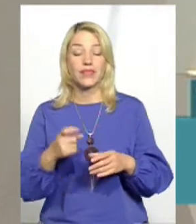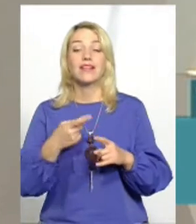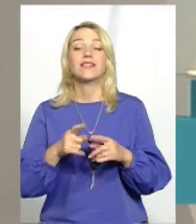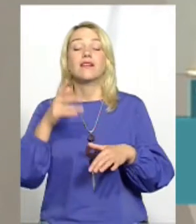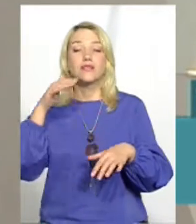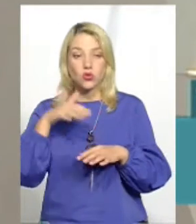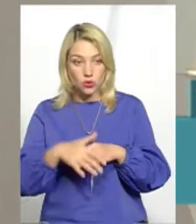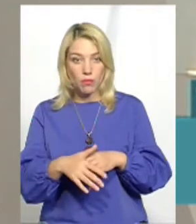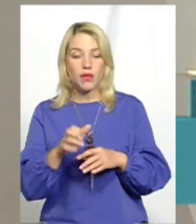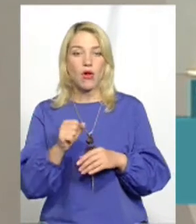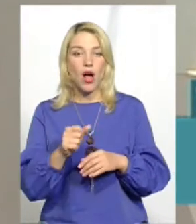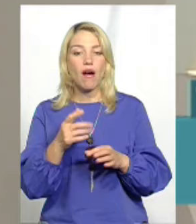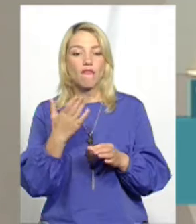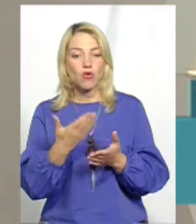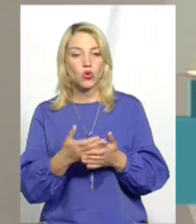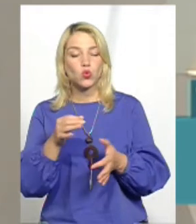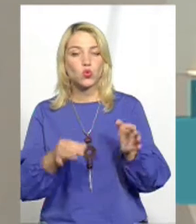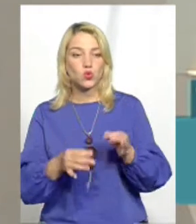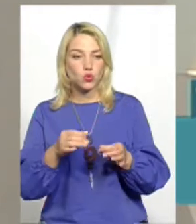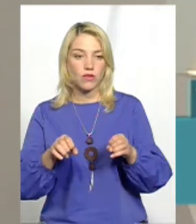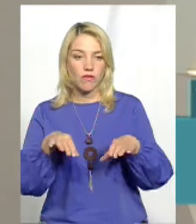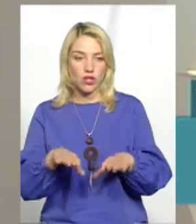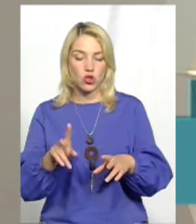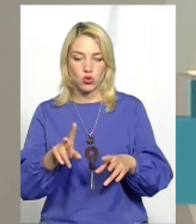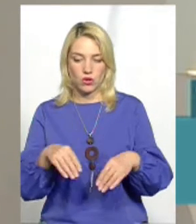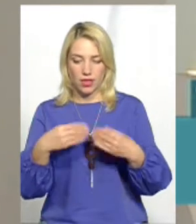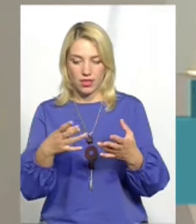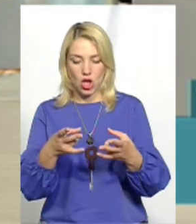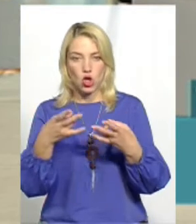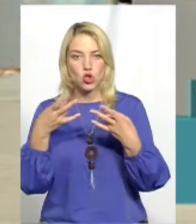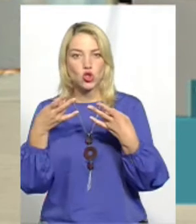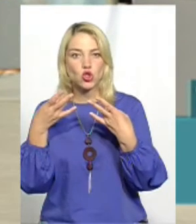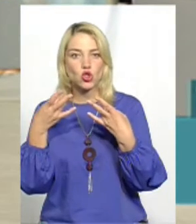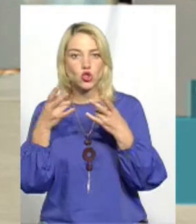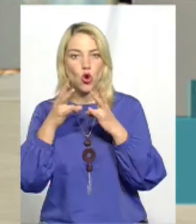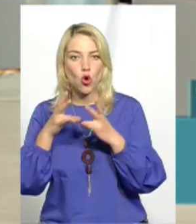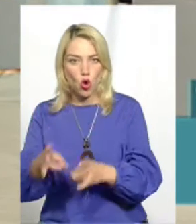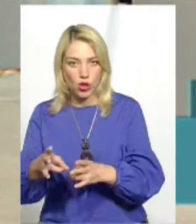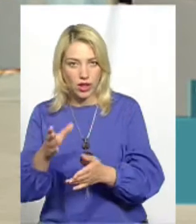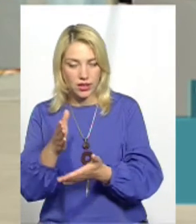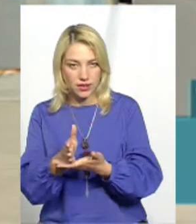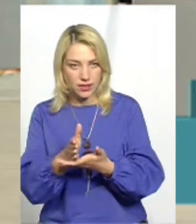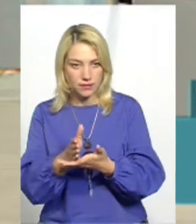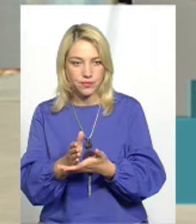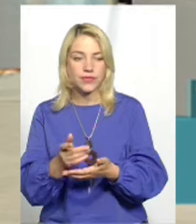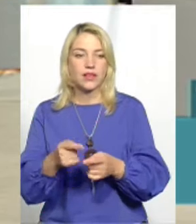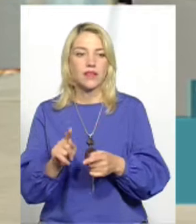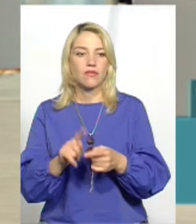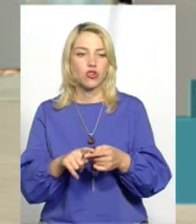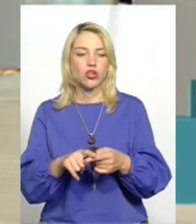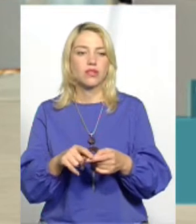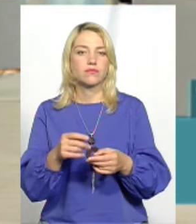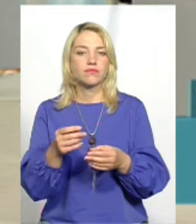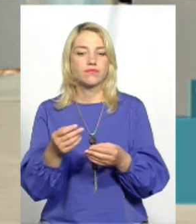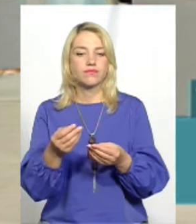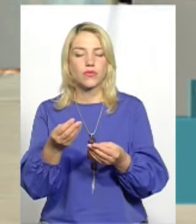суд вирішив, що нанесена шкода, спричинена шкода, вона вимірюється в якомусь